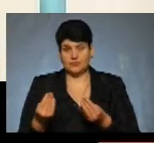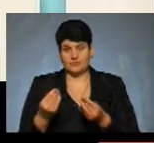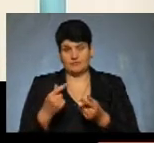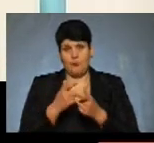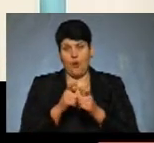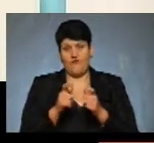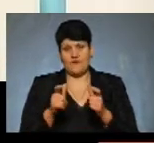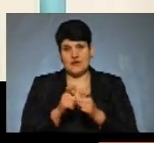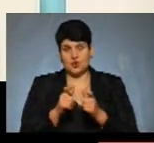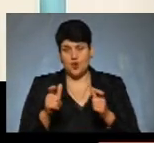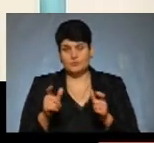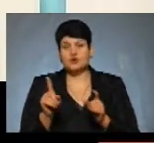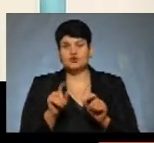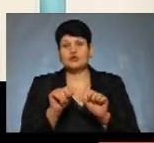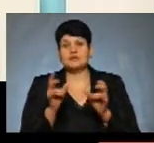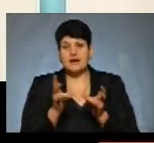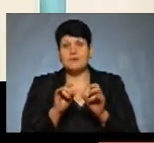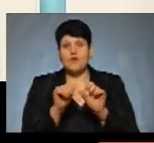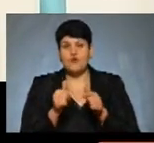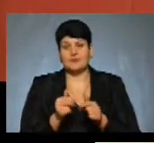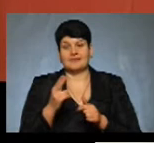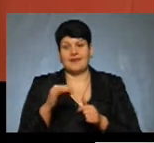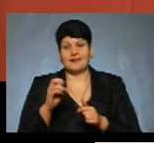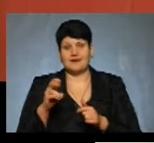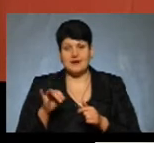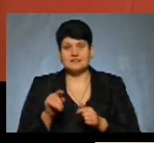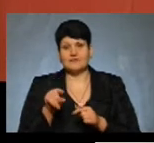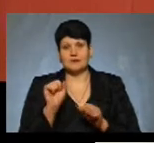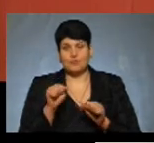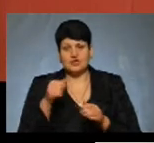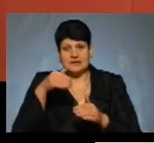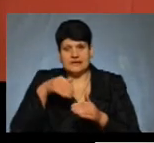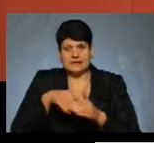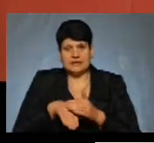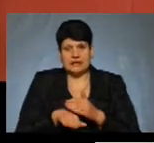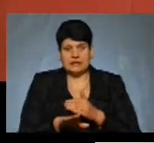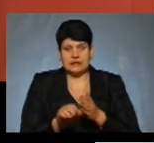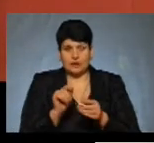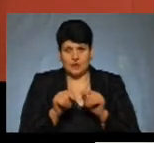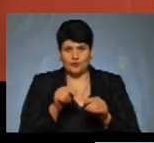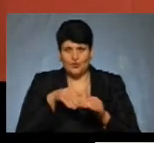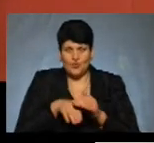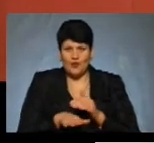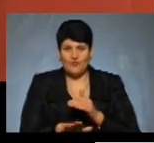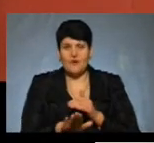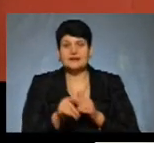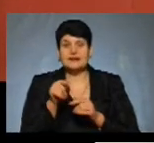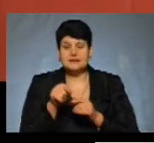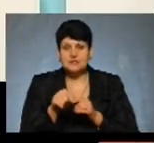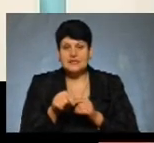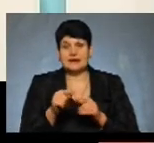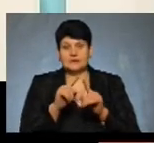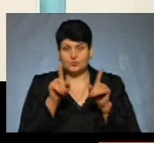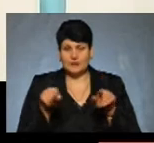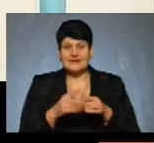повідомлення щодо оформлення даної його декларації. Він може видрукувати цю декларацію, і з цієї декларації